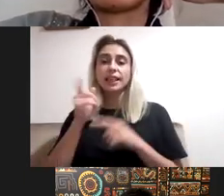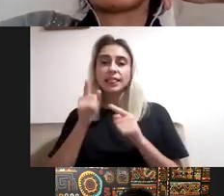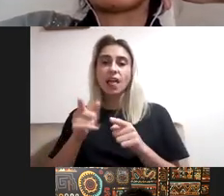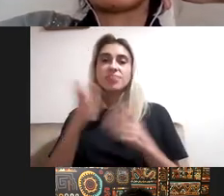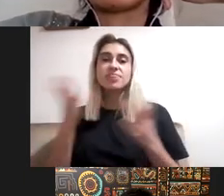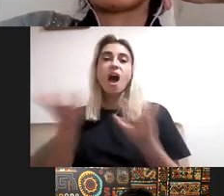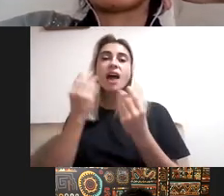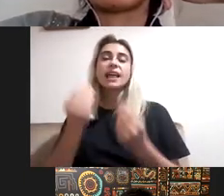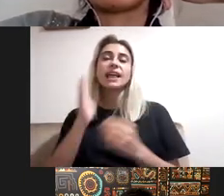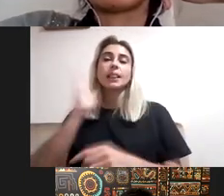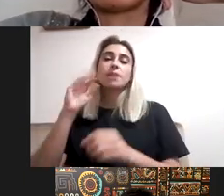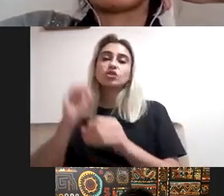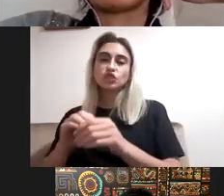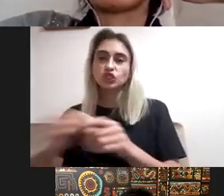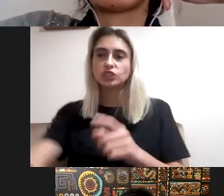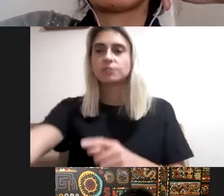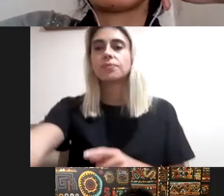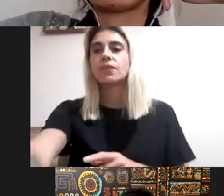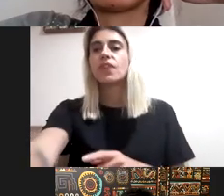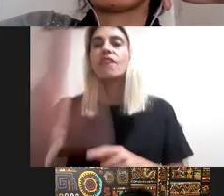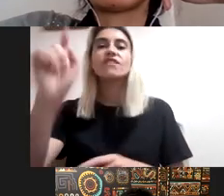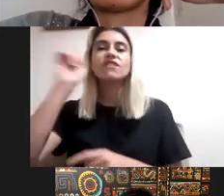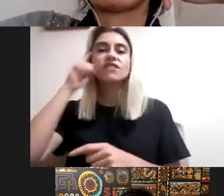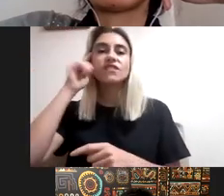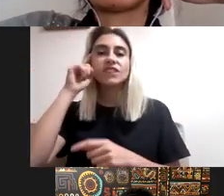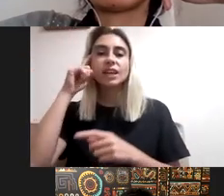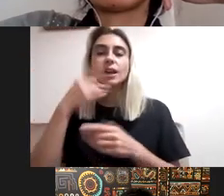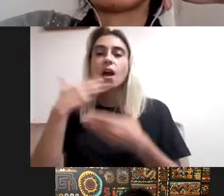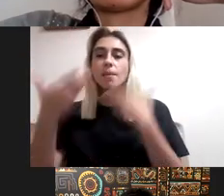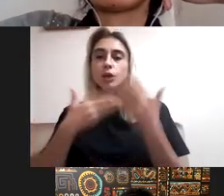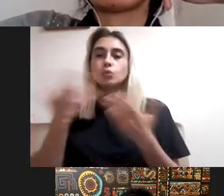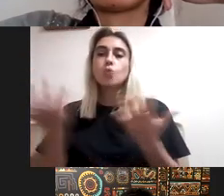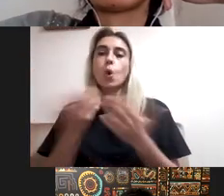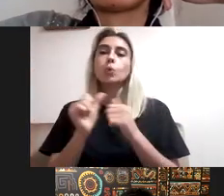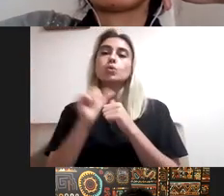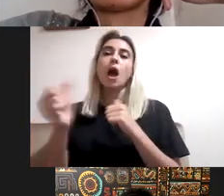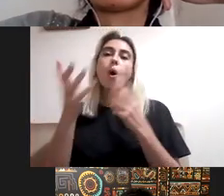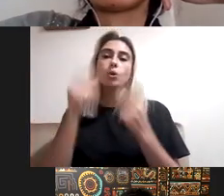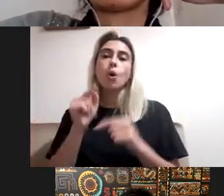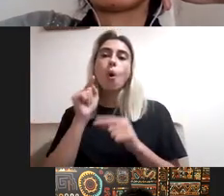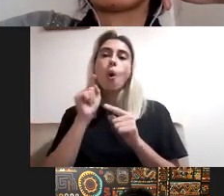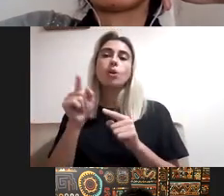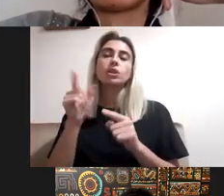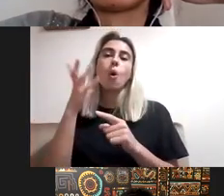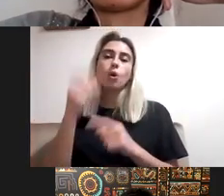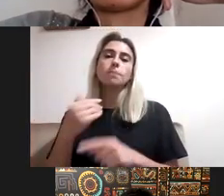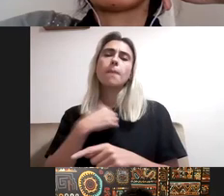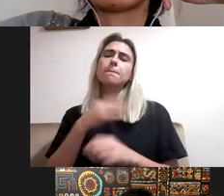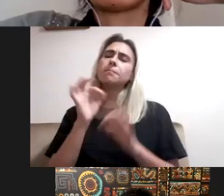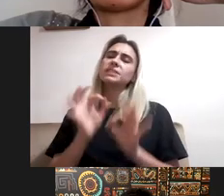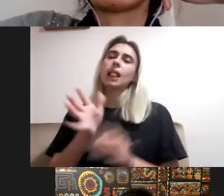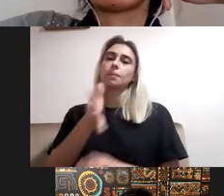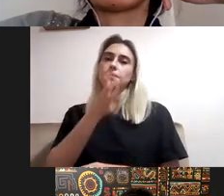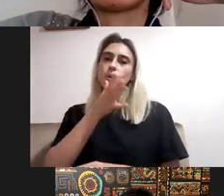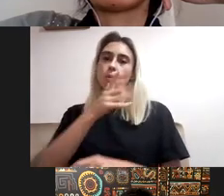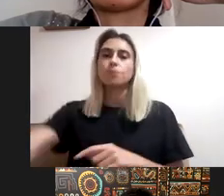iyiye gitmesi için fikir beyanından çok çok uzak olduğu halde oralarda olduğunu ben bizzat biliyorum. Ya bu